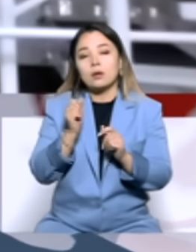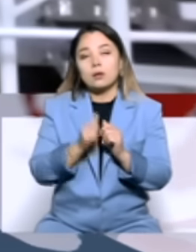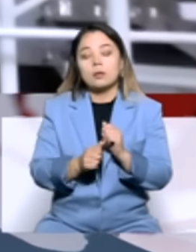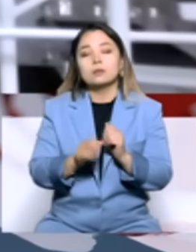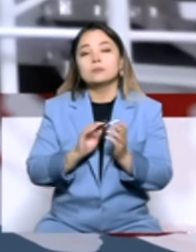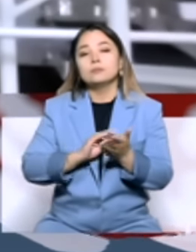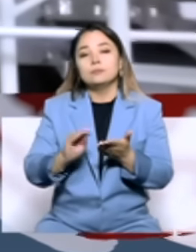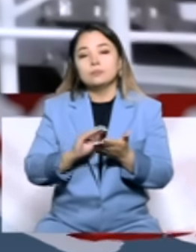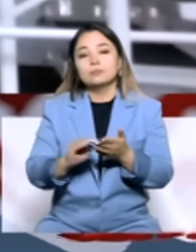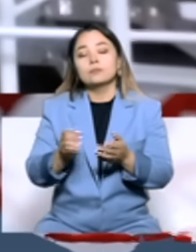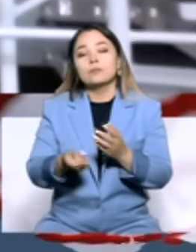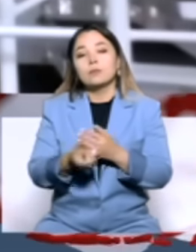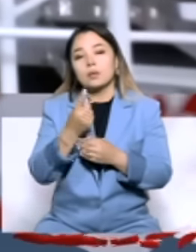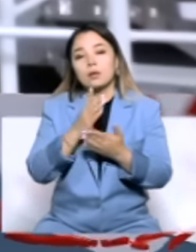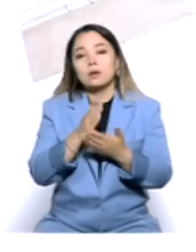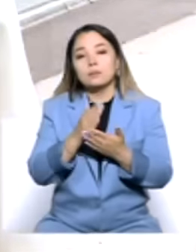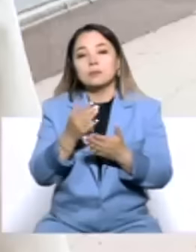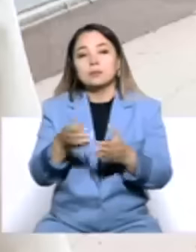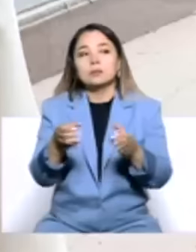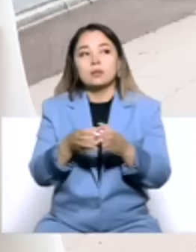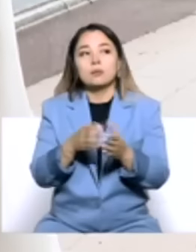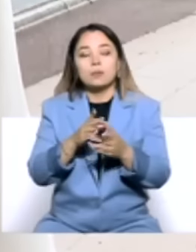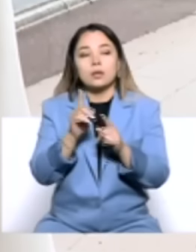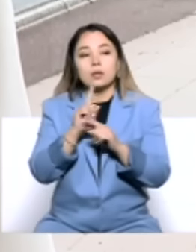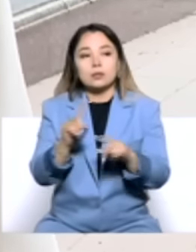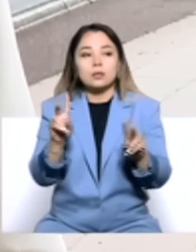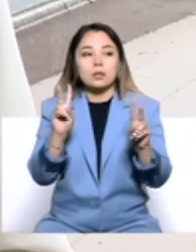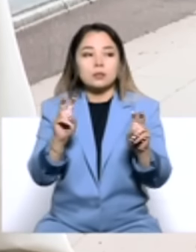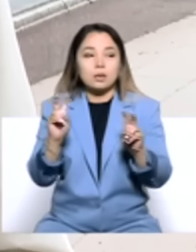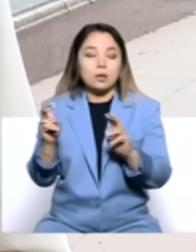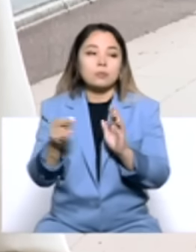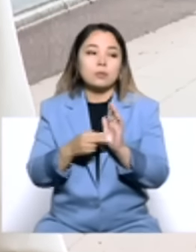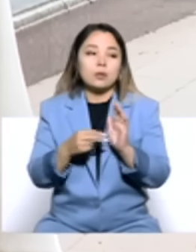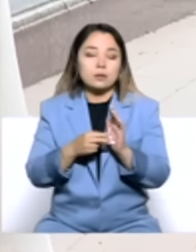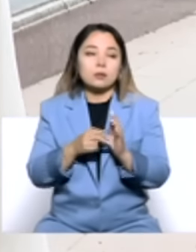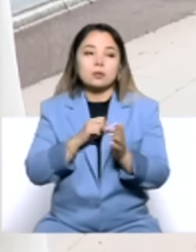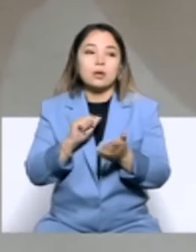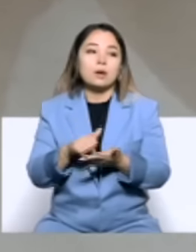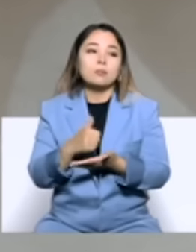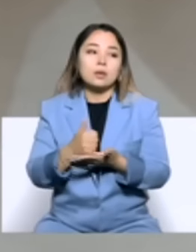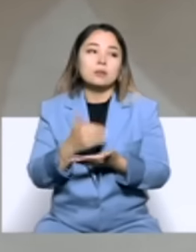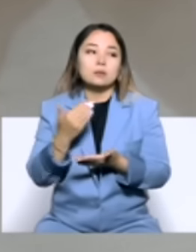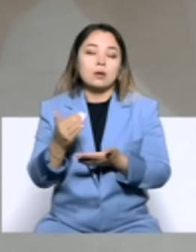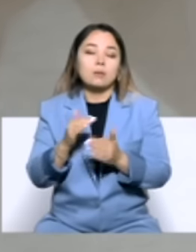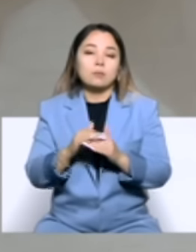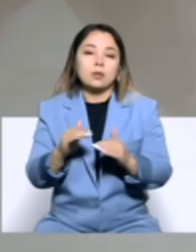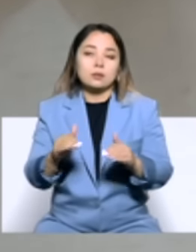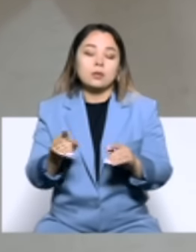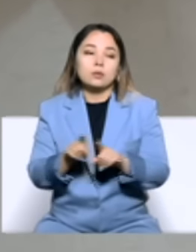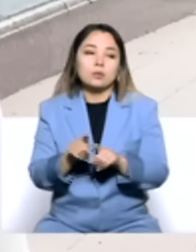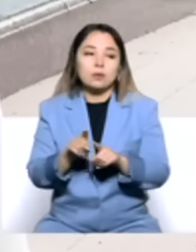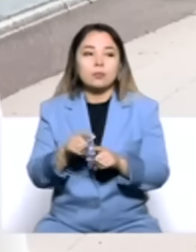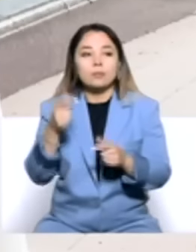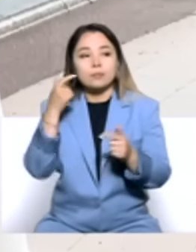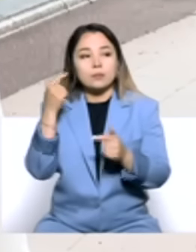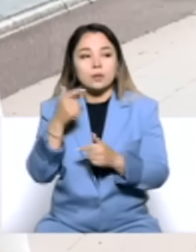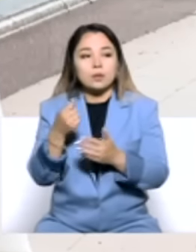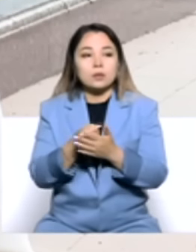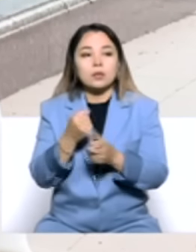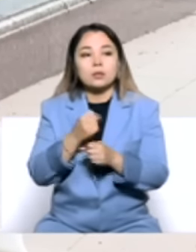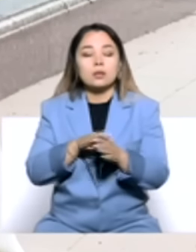әр пәнде пайда болатын компетенция. Креативті бағалауда ең бастысы бала сол білімге өзі қол жеткізді